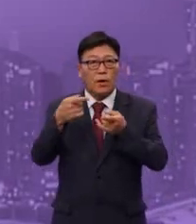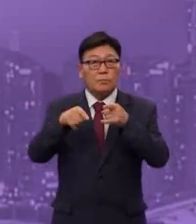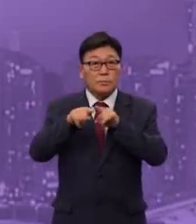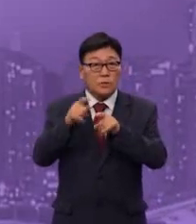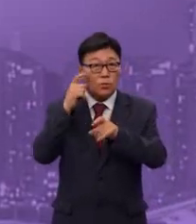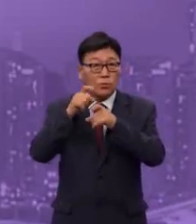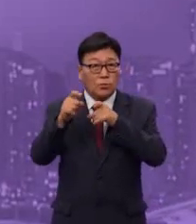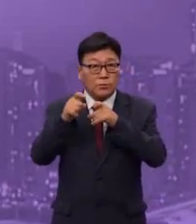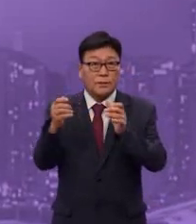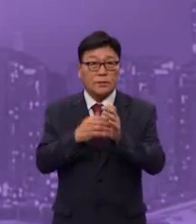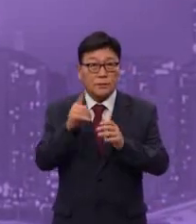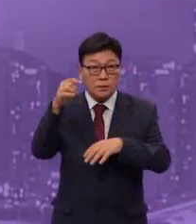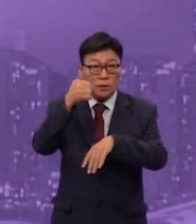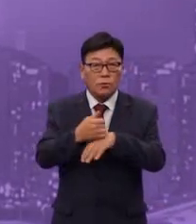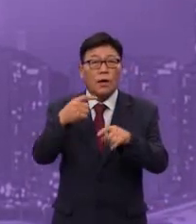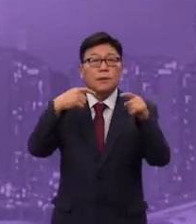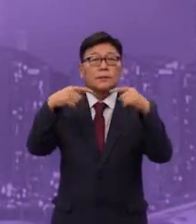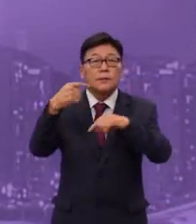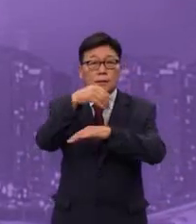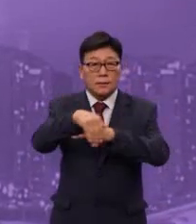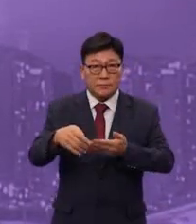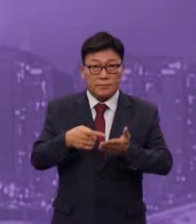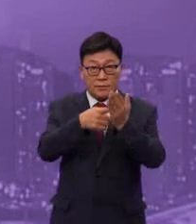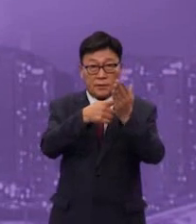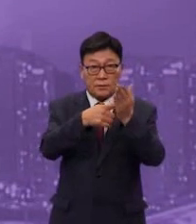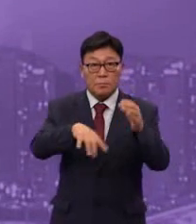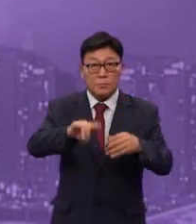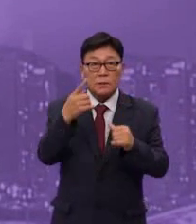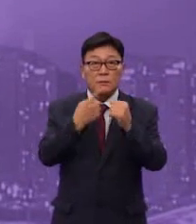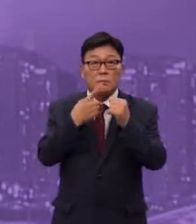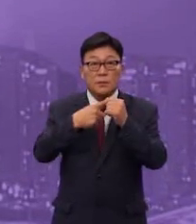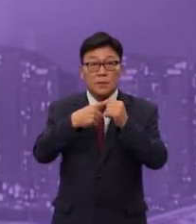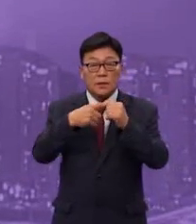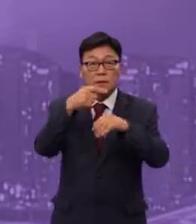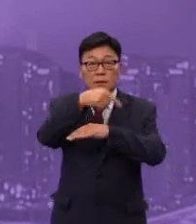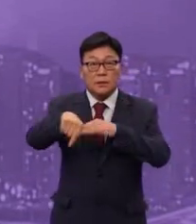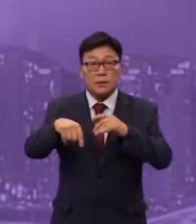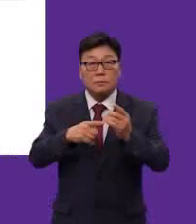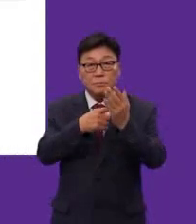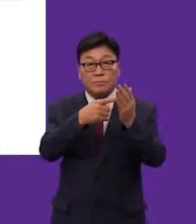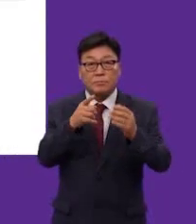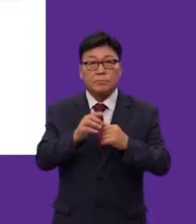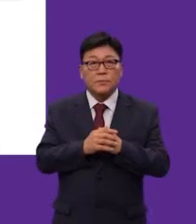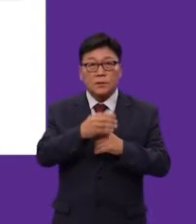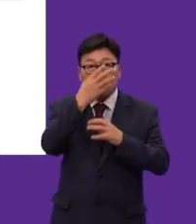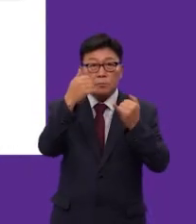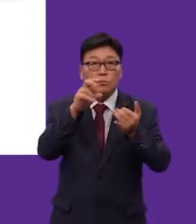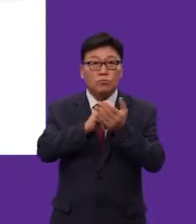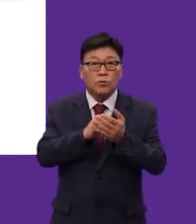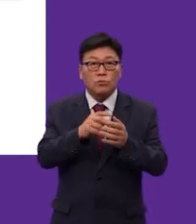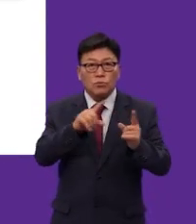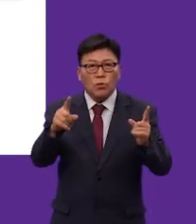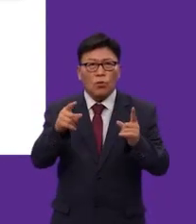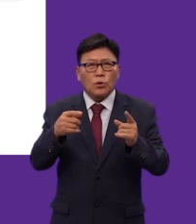함께 고민하였습니다. 그 결과 정책을 제안합니다. 먼저 첫 번째 정책입니다. 청년의